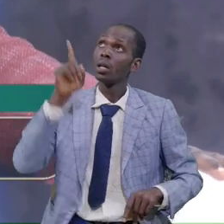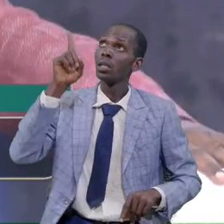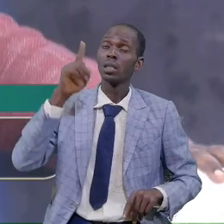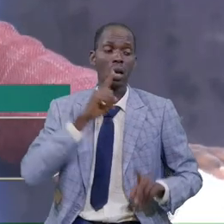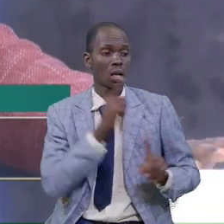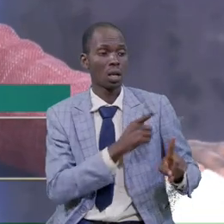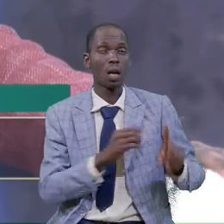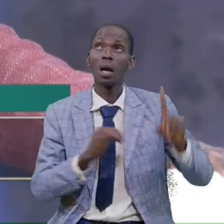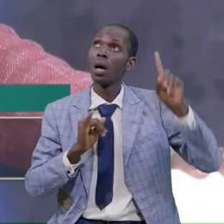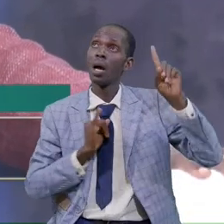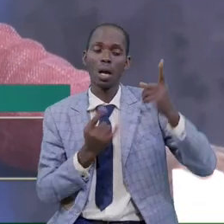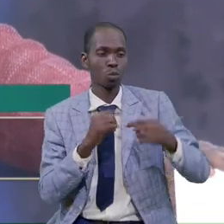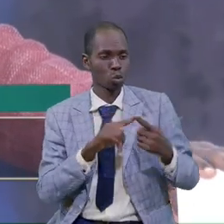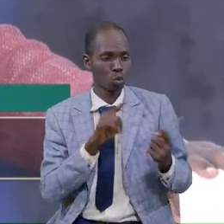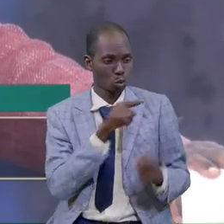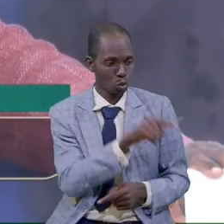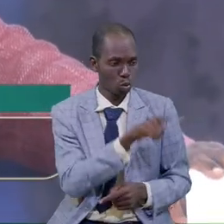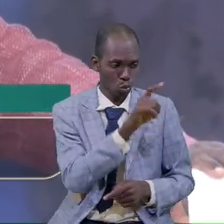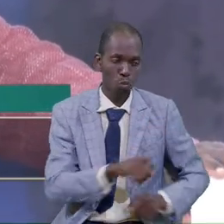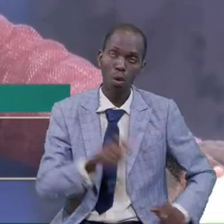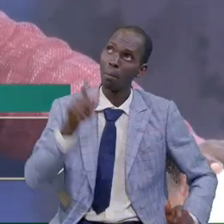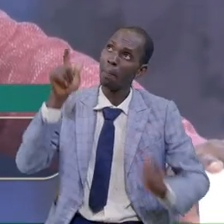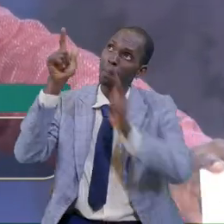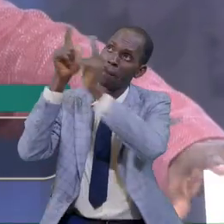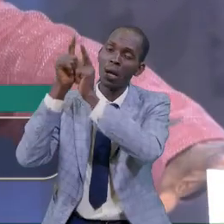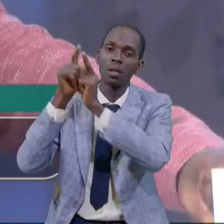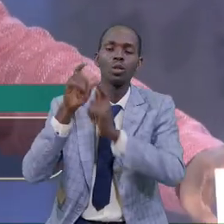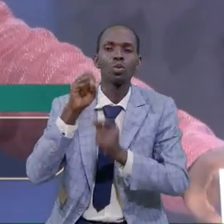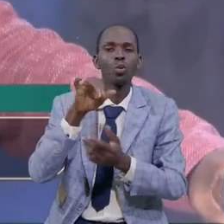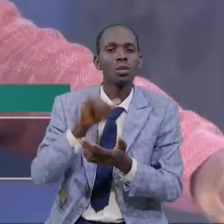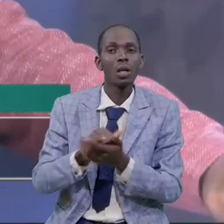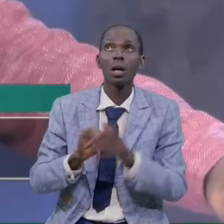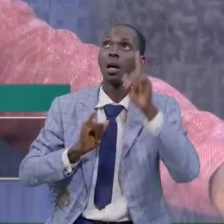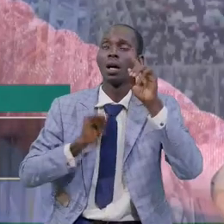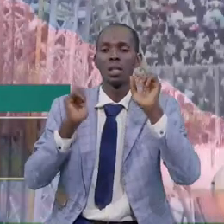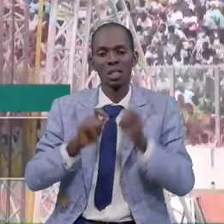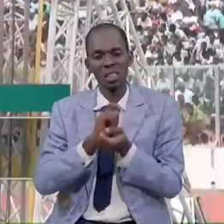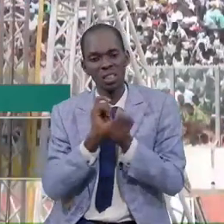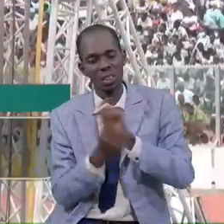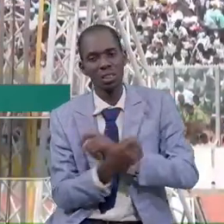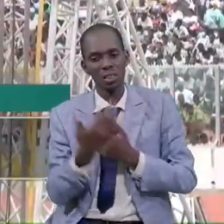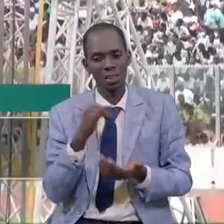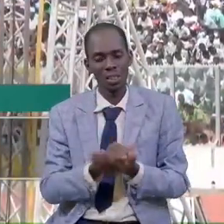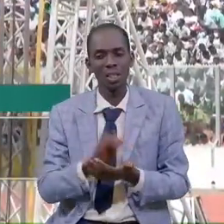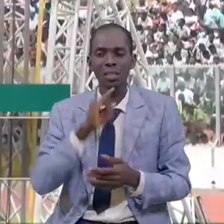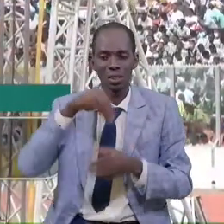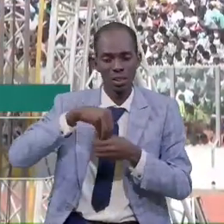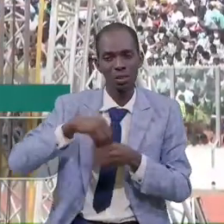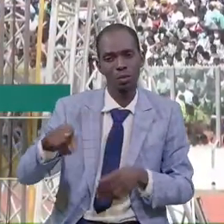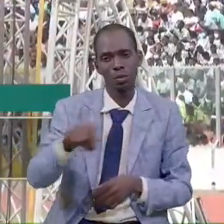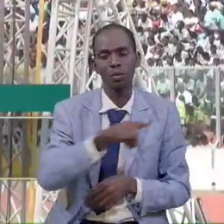dois venir à moi afin que je puisse changer ce qui est en toi. Un bon amen.